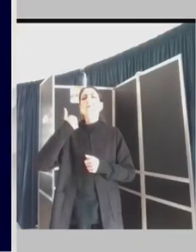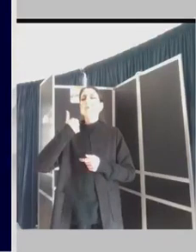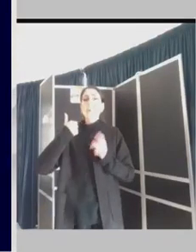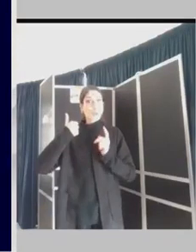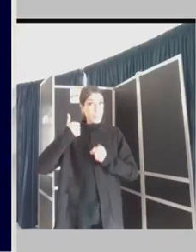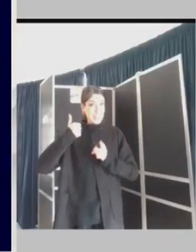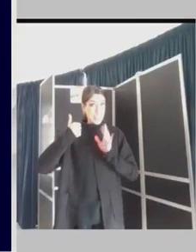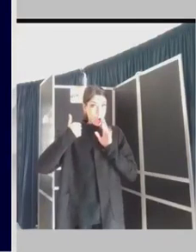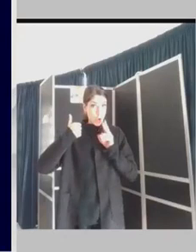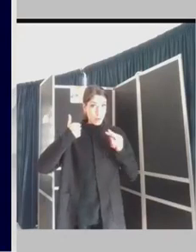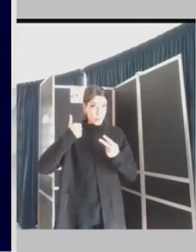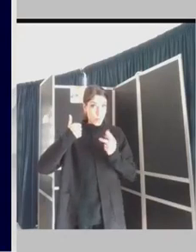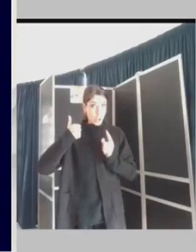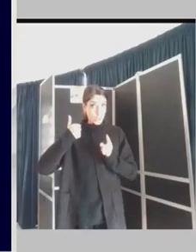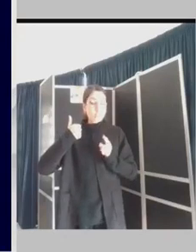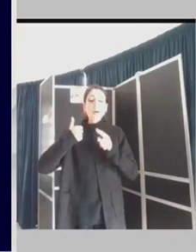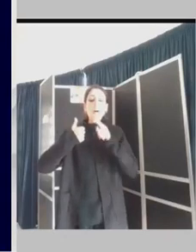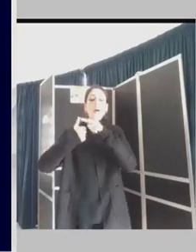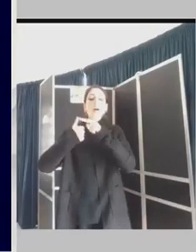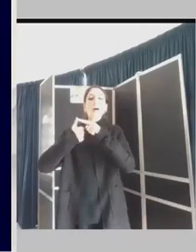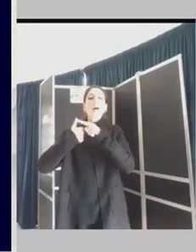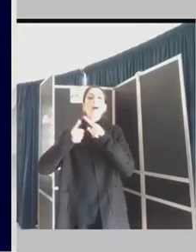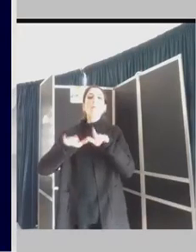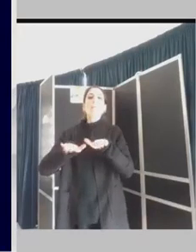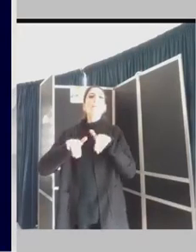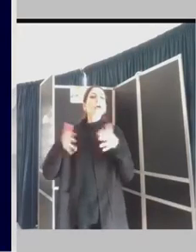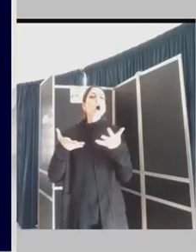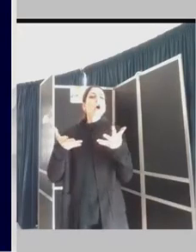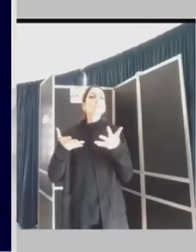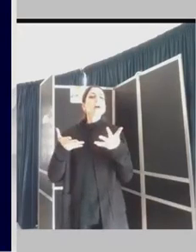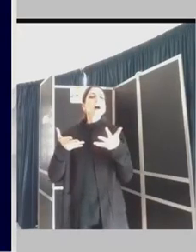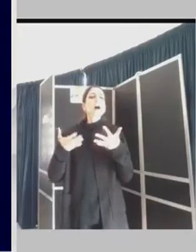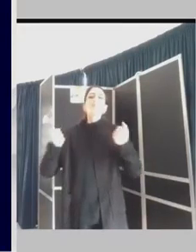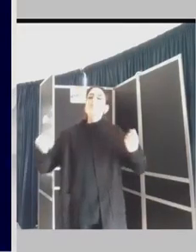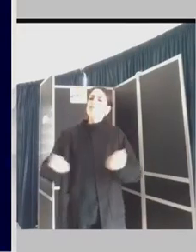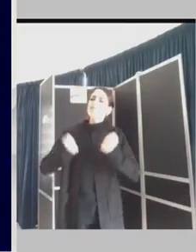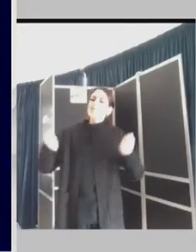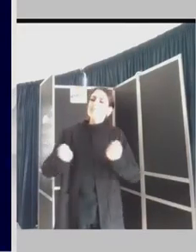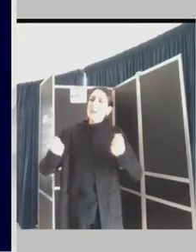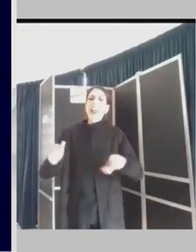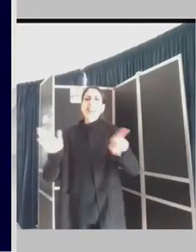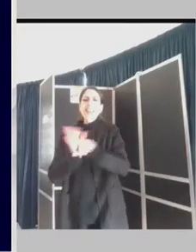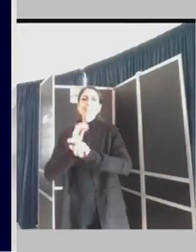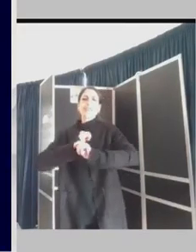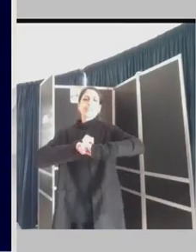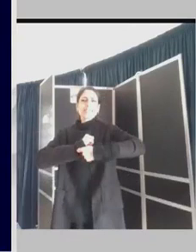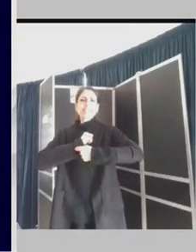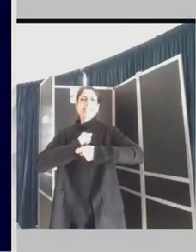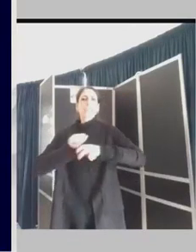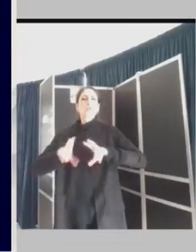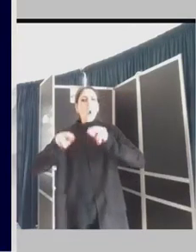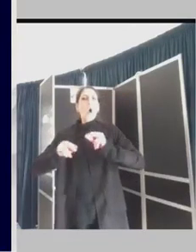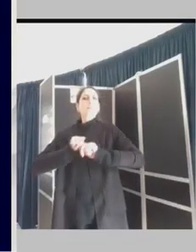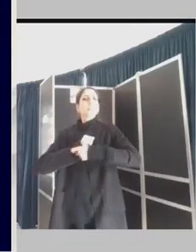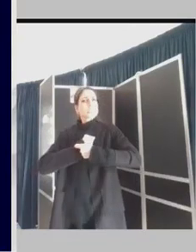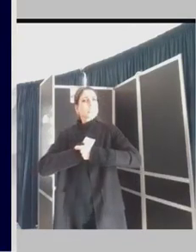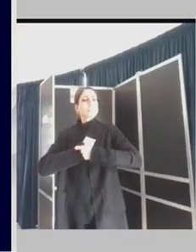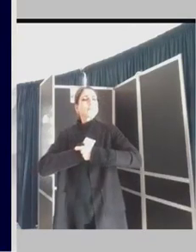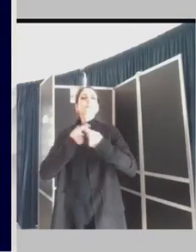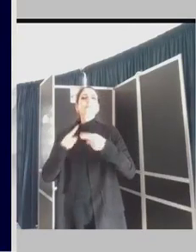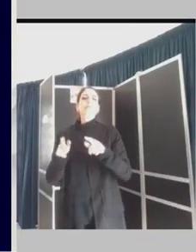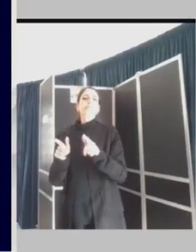non si promuove una legislazione stringente, per davvero stringente. Cioè, come diceva adesso il presidente di Salvagente Italia, ma